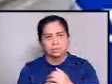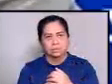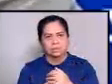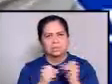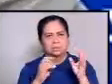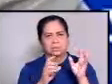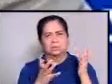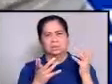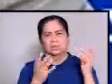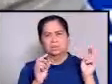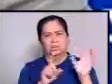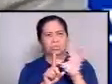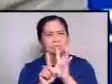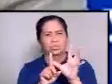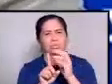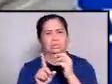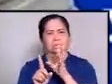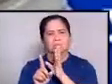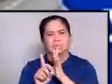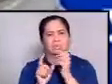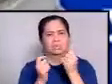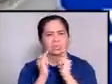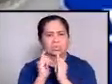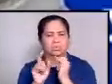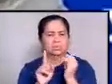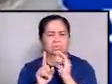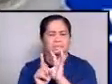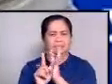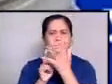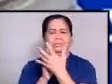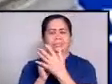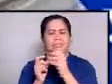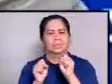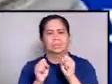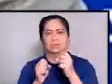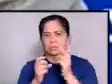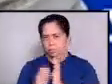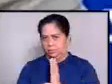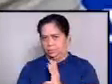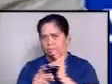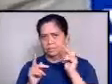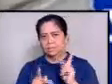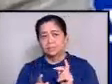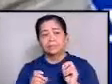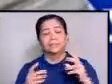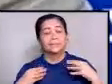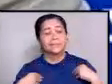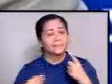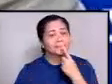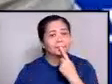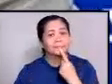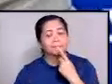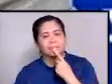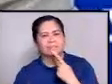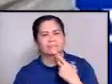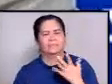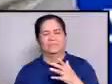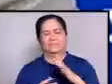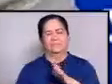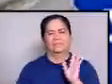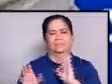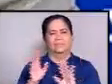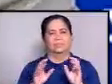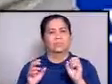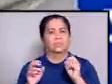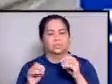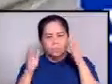ang daming gustong makausap sa kanya. Di ba? Eh, napaka-bait niya naman taon. Hindi naman tumatanggi. So,